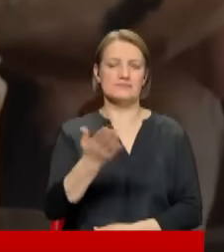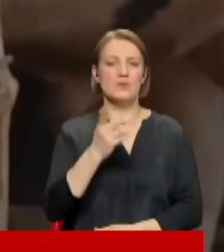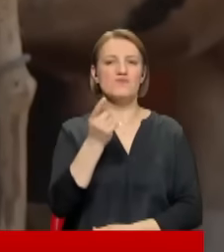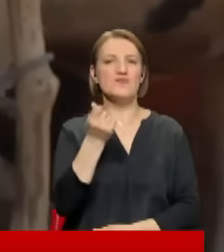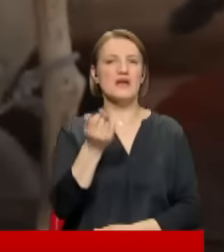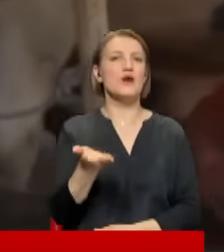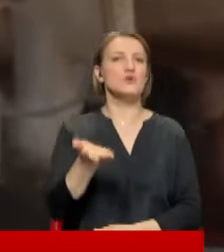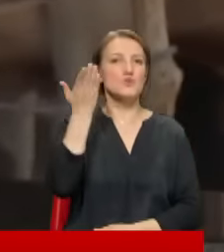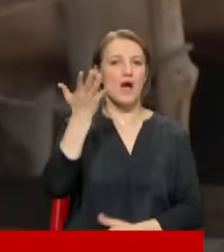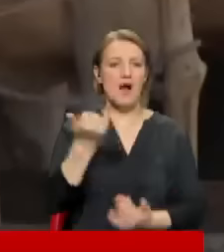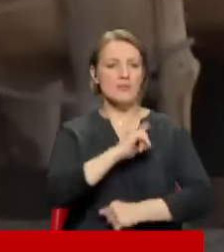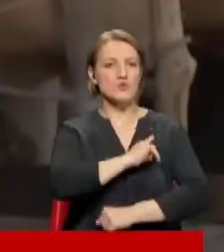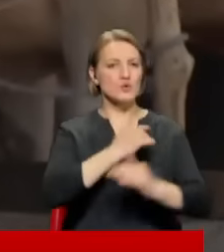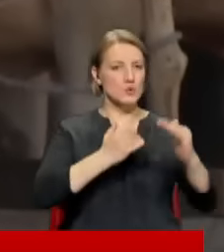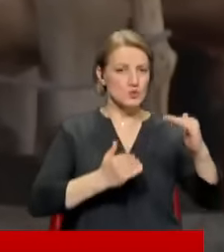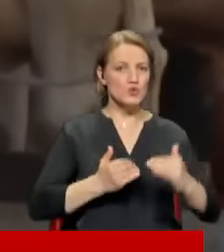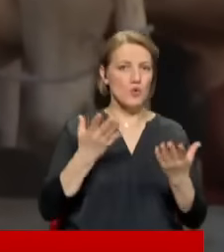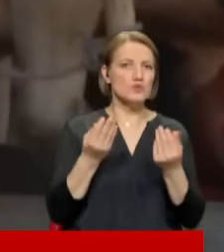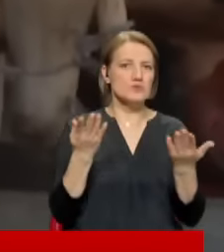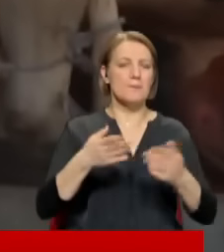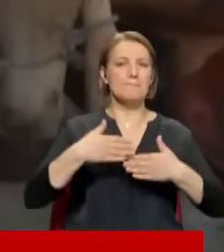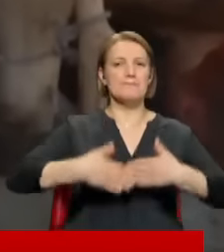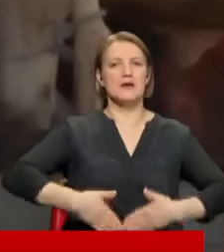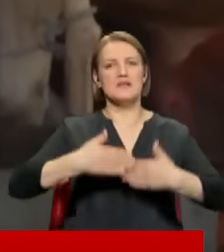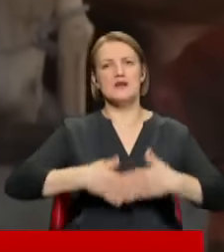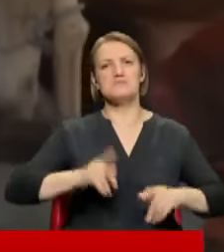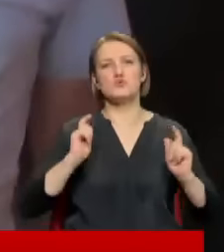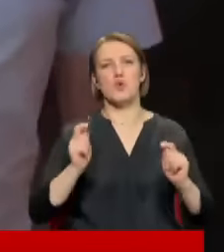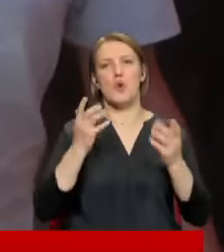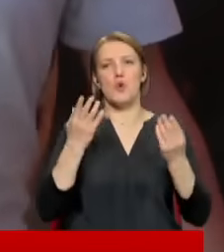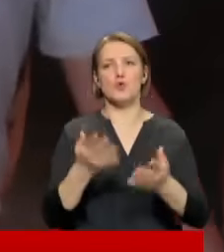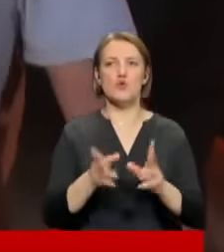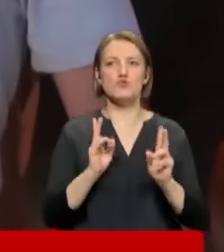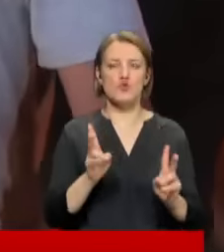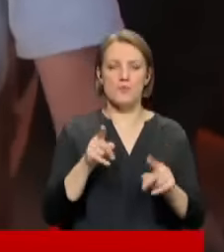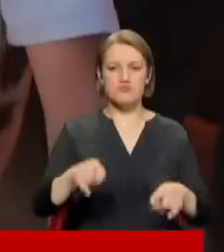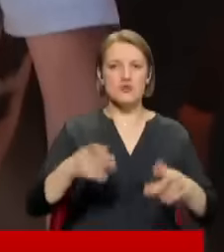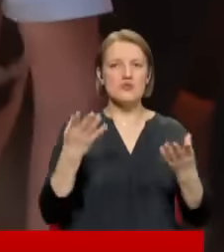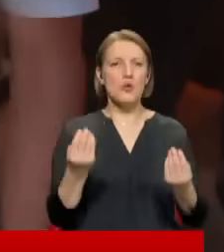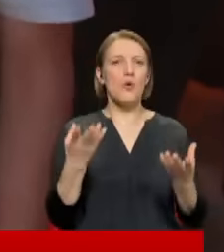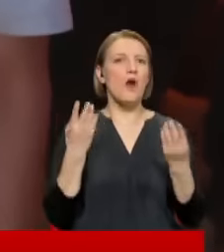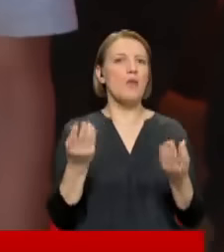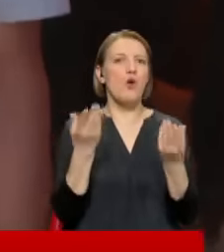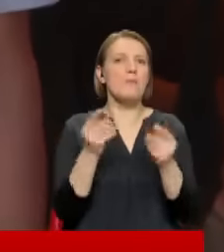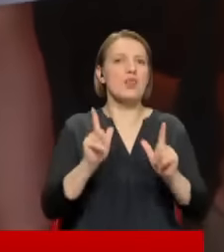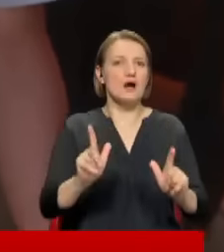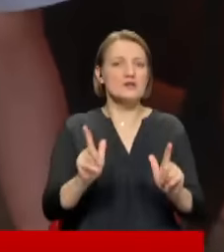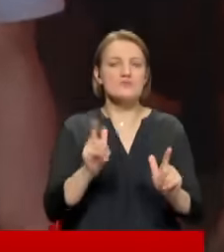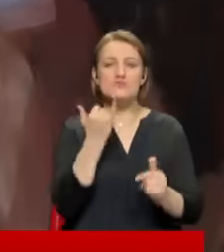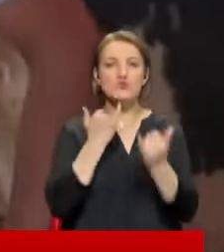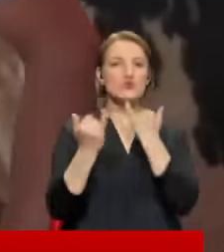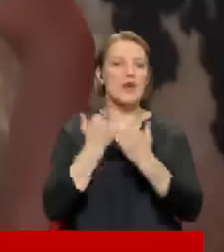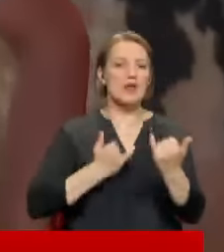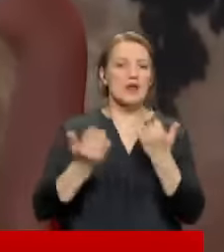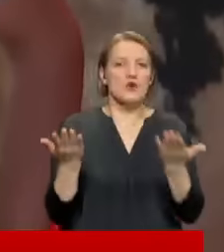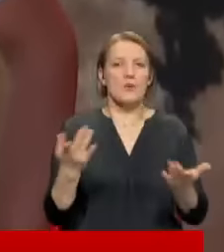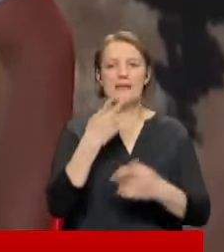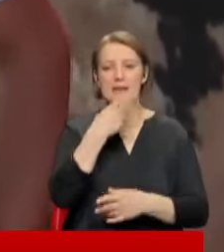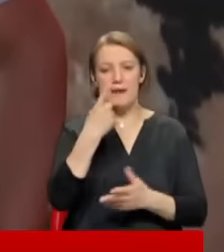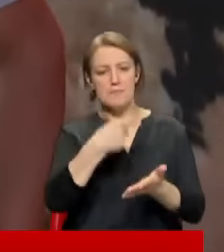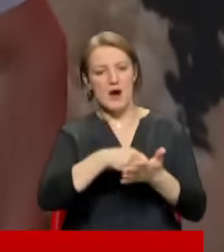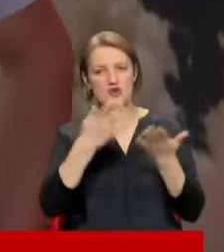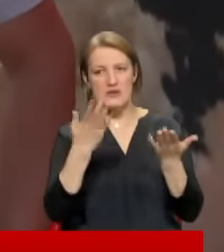Fiyatlar yüksek, alım gücü düşük olunca pazarlıklar da zorlaştı. Normalde burası çok dolup taşması lazımken müşteri yok. Bir emekli